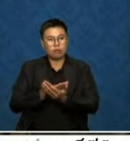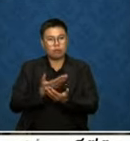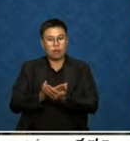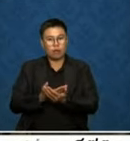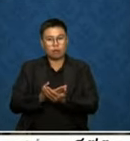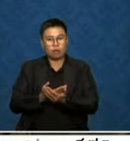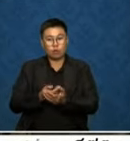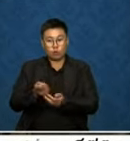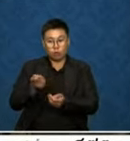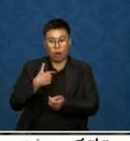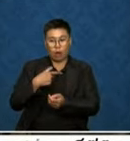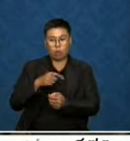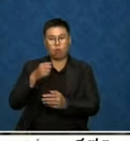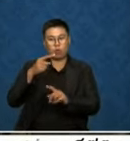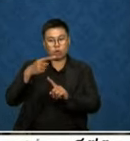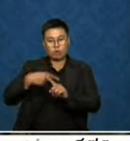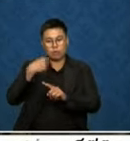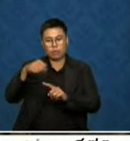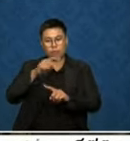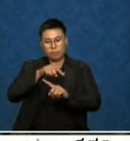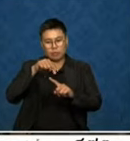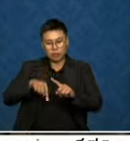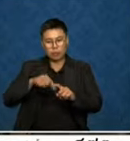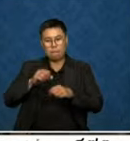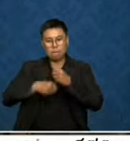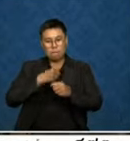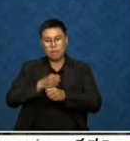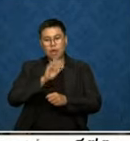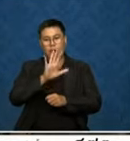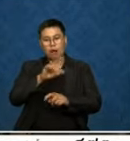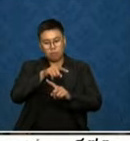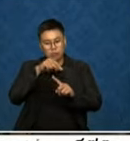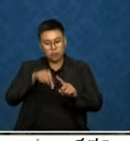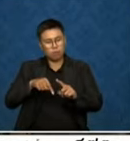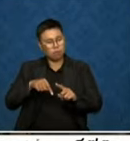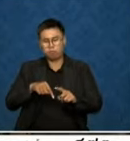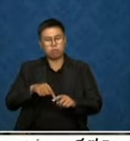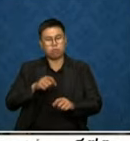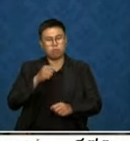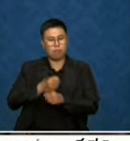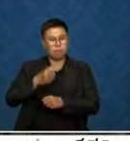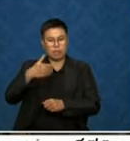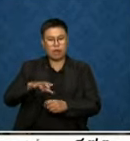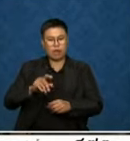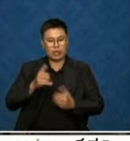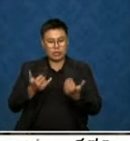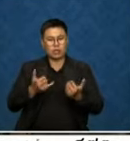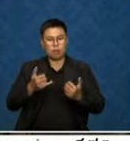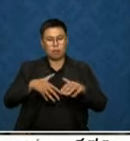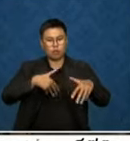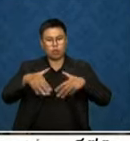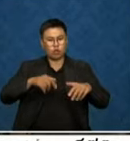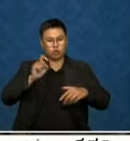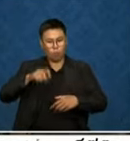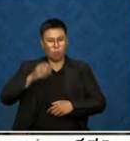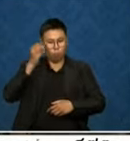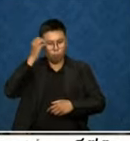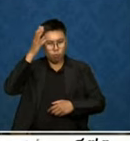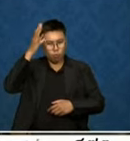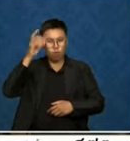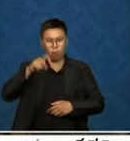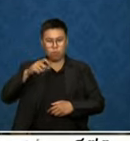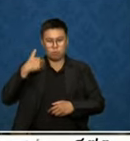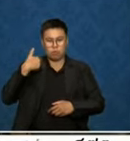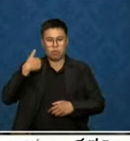บแทน เดือนละ 10% ปีละ 5% มันเป็นไปไม่ได้นะครับอันนี้ประชาชนต้องมีความรู้นะครับว่าถ้าเกิดผลตอบแทนขน